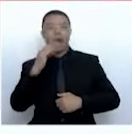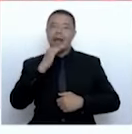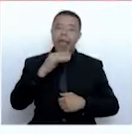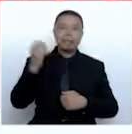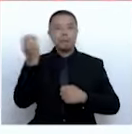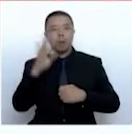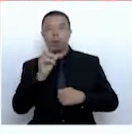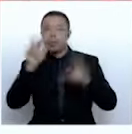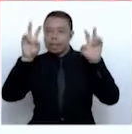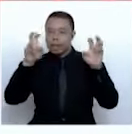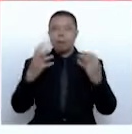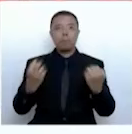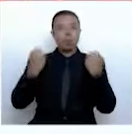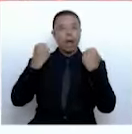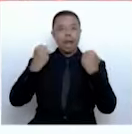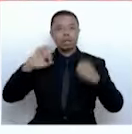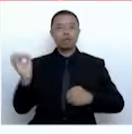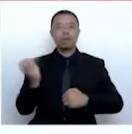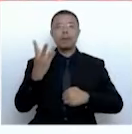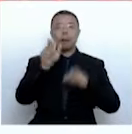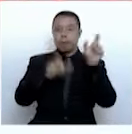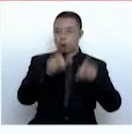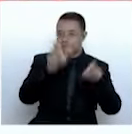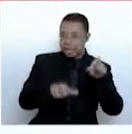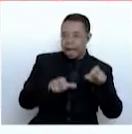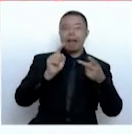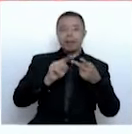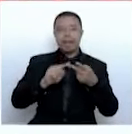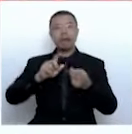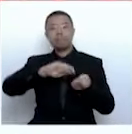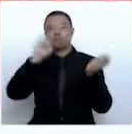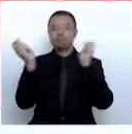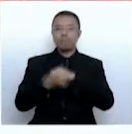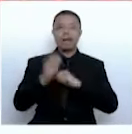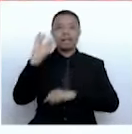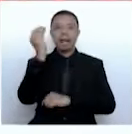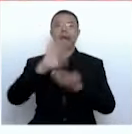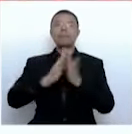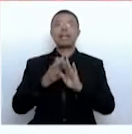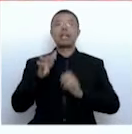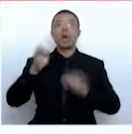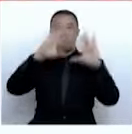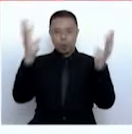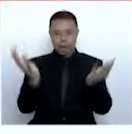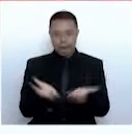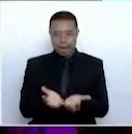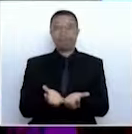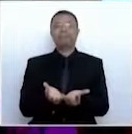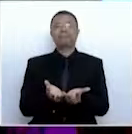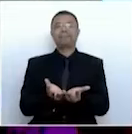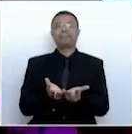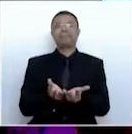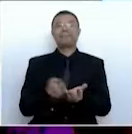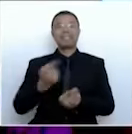dalam tema penguatan sumber daya manusia dan transformasi Jakarta menjadi kota global.